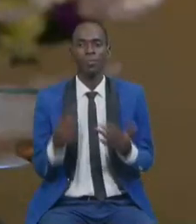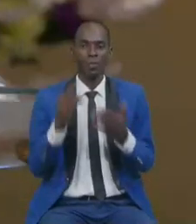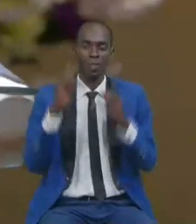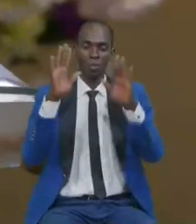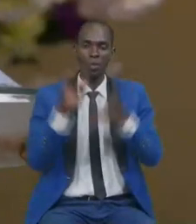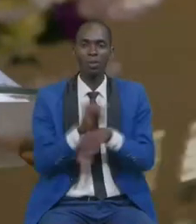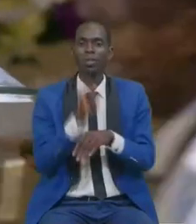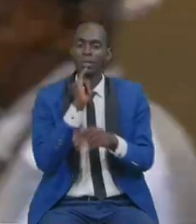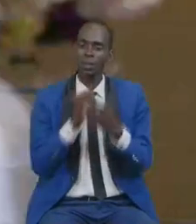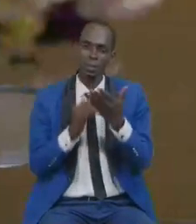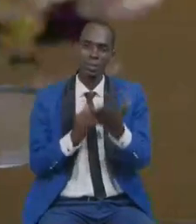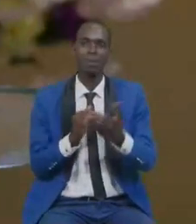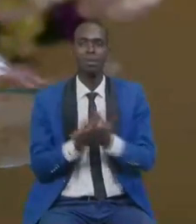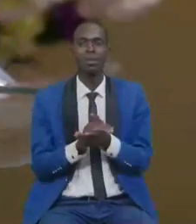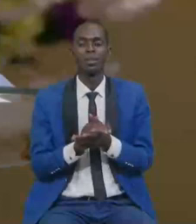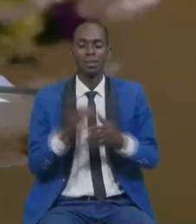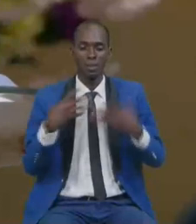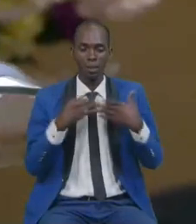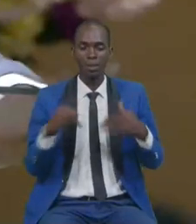Le miracle est là, la guérison a eu lieu.